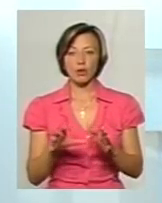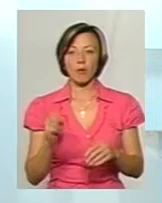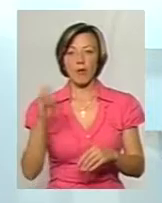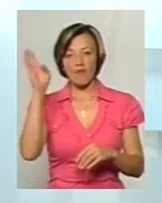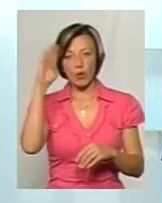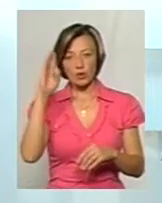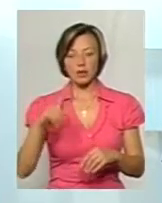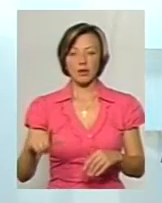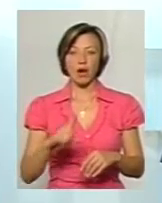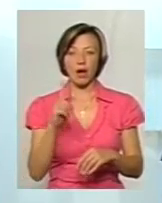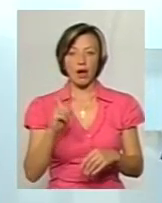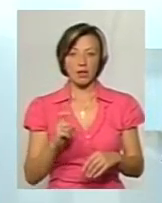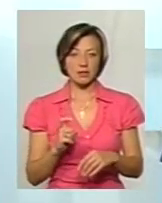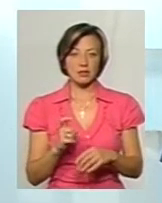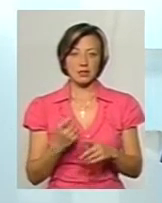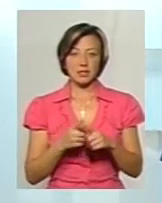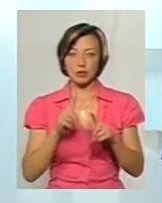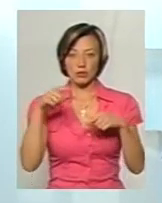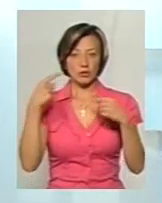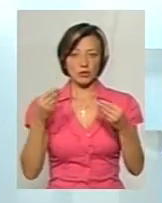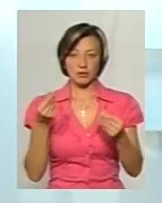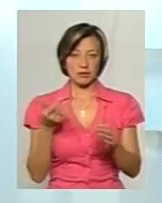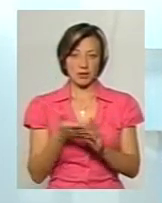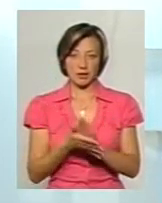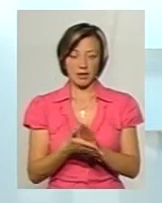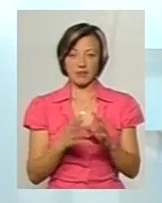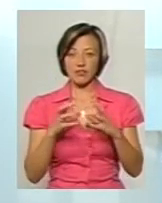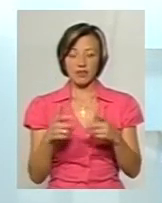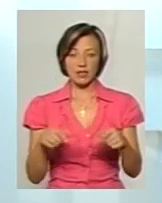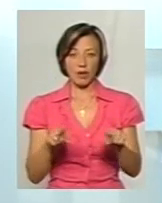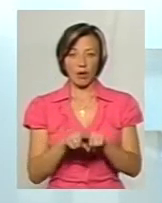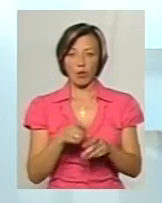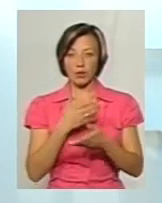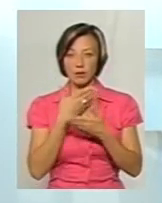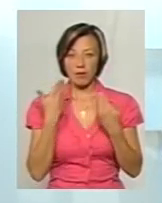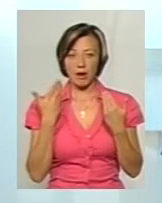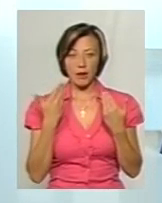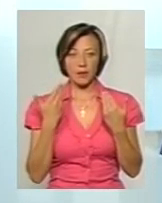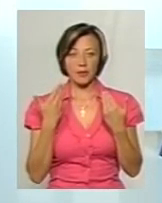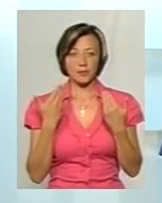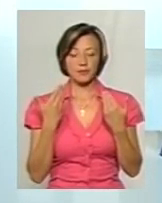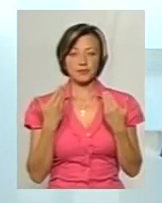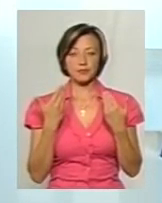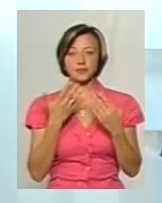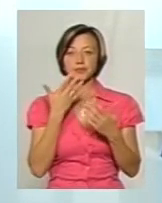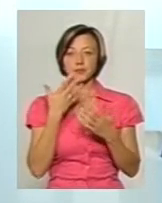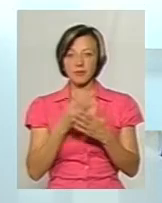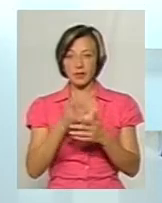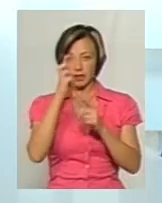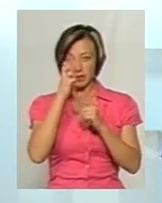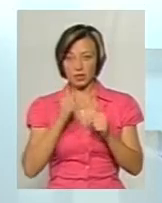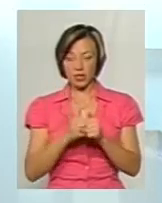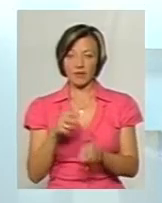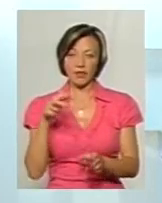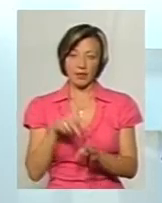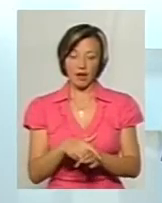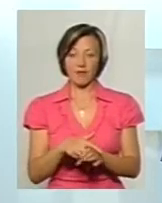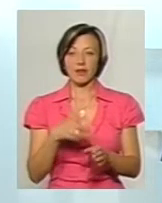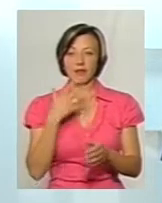воді, по газу. Це ж сумасшедші затрати, це в світі такого немає. Знаєте, що власна держава давить